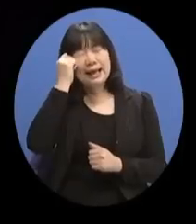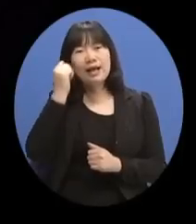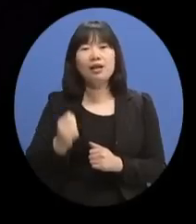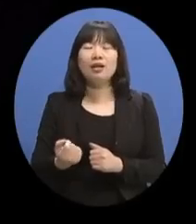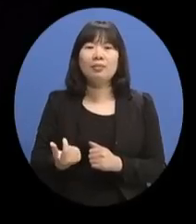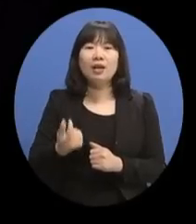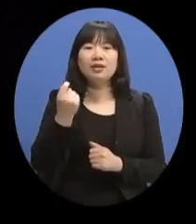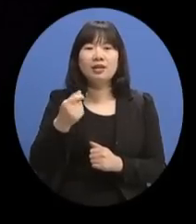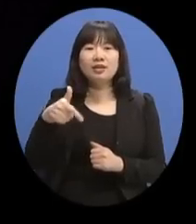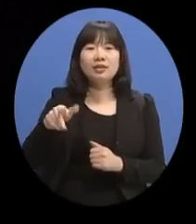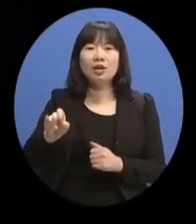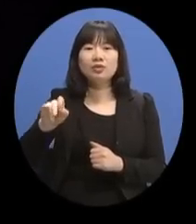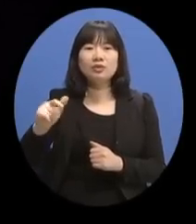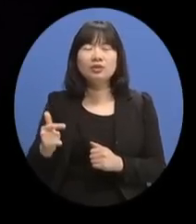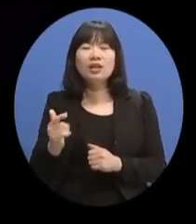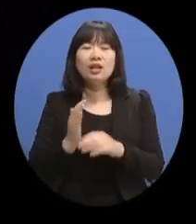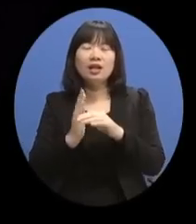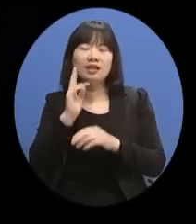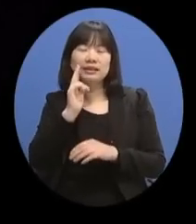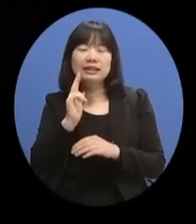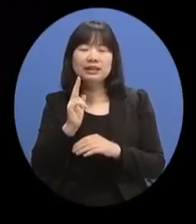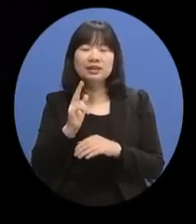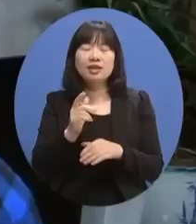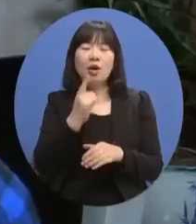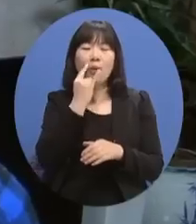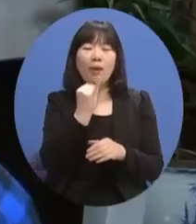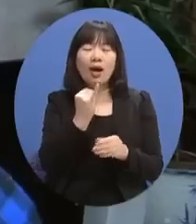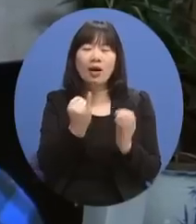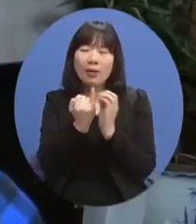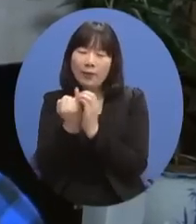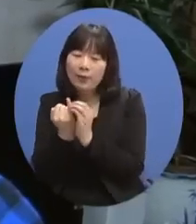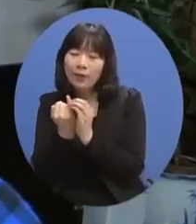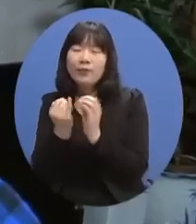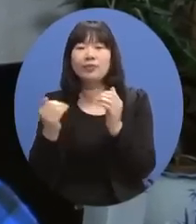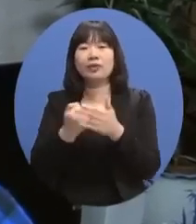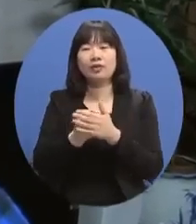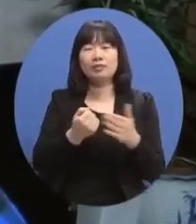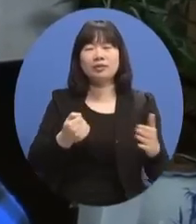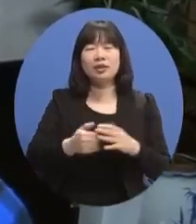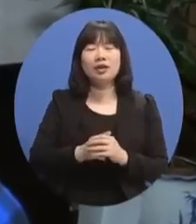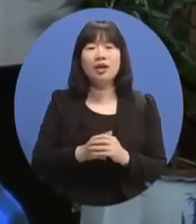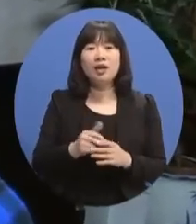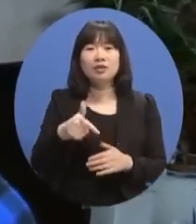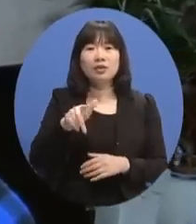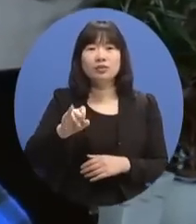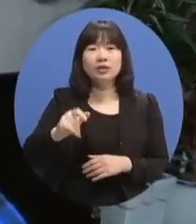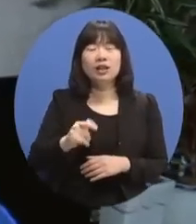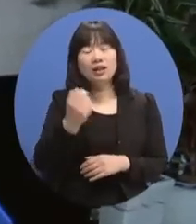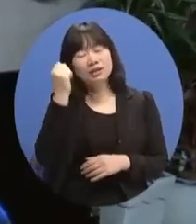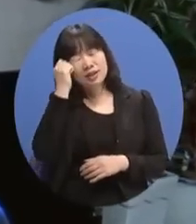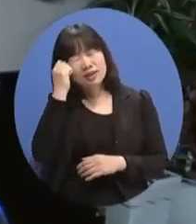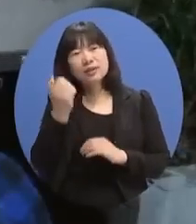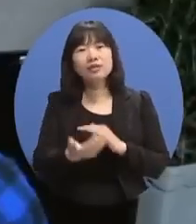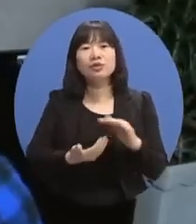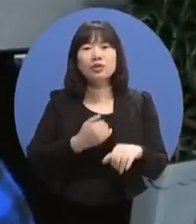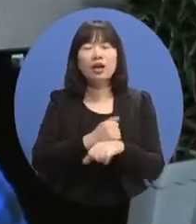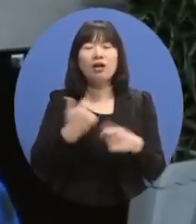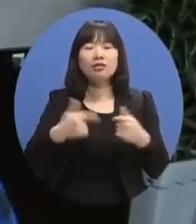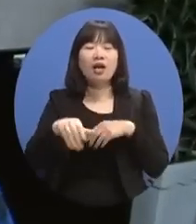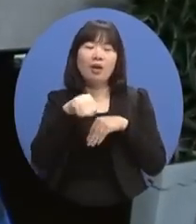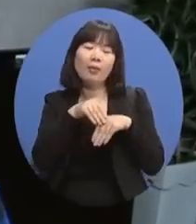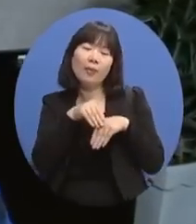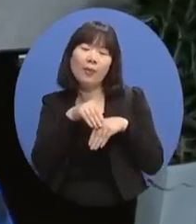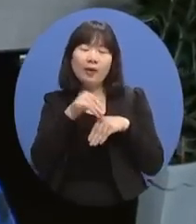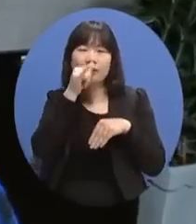바로 경준이의 지나친 스킨십 때문. 경준이가 자기 직전엔 항상 저를 만지고요.